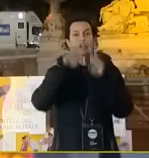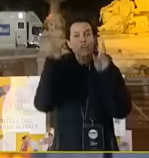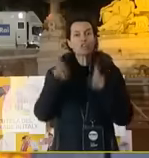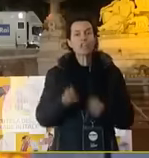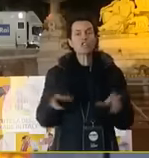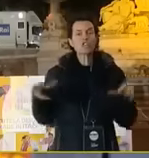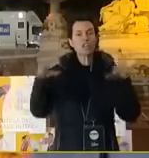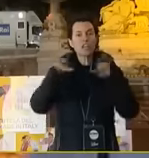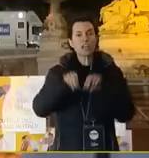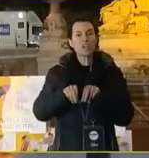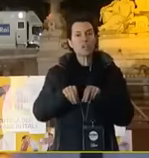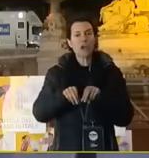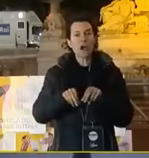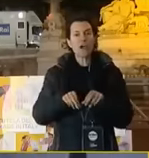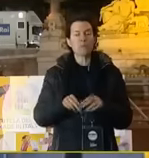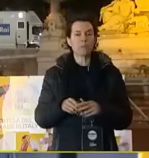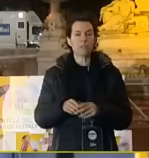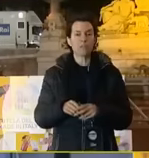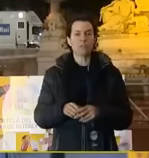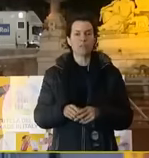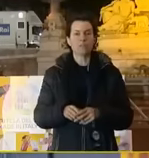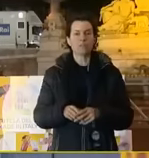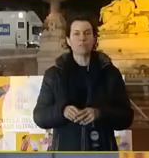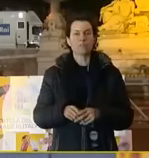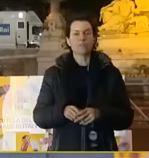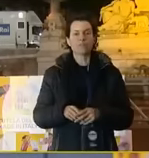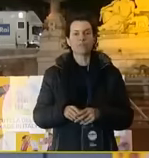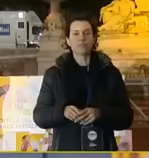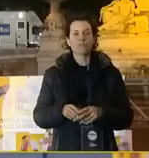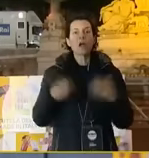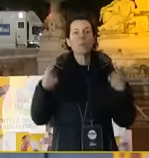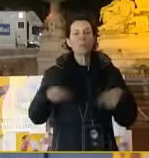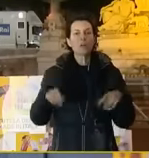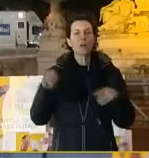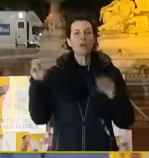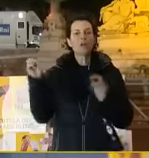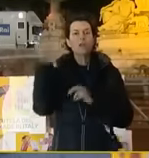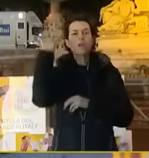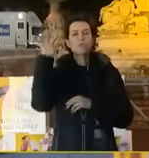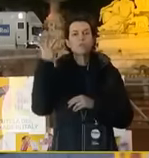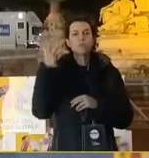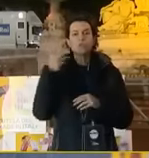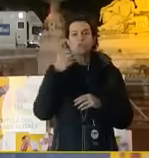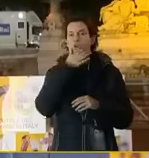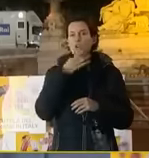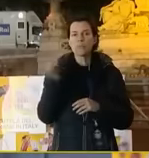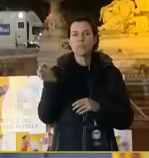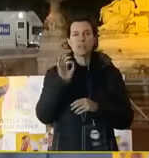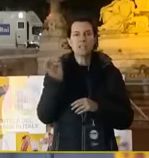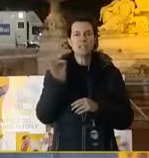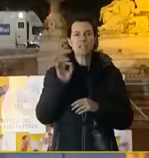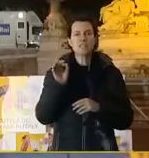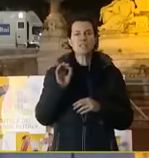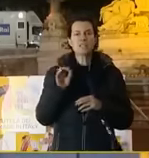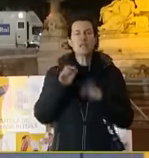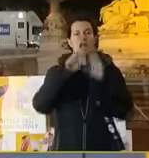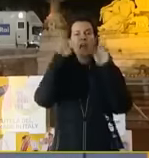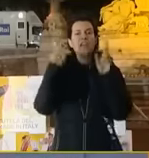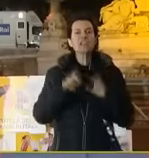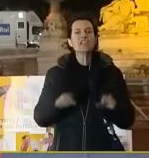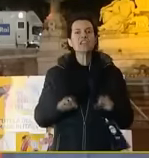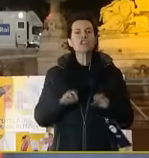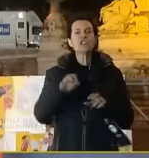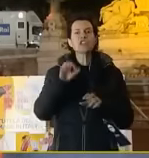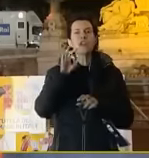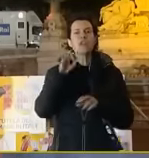qui presentiamo anche il piano energetico nazionale, una rivoluzione incredibile, piano piano ci porterà fuori dalle energie fossili